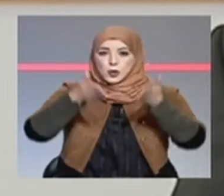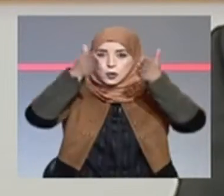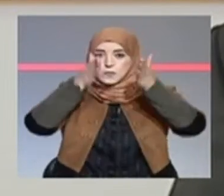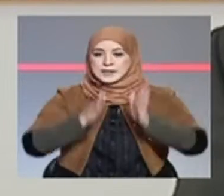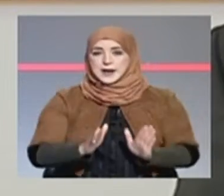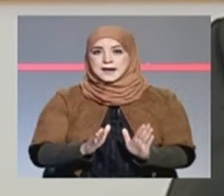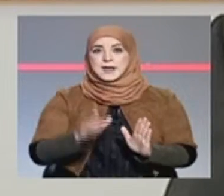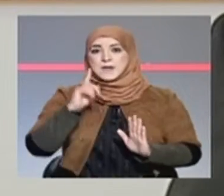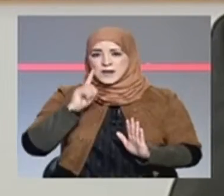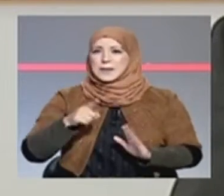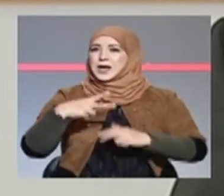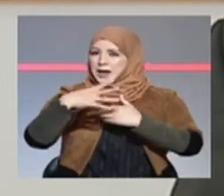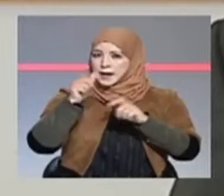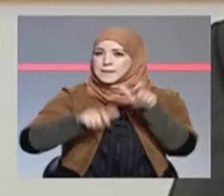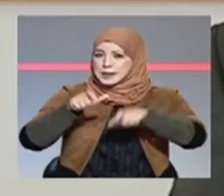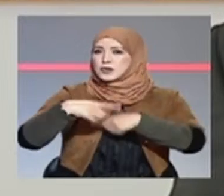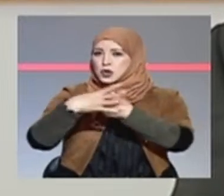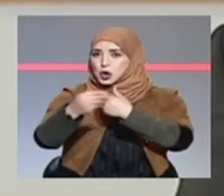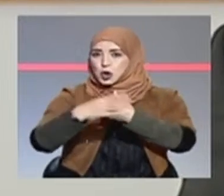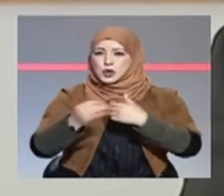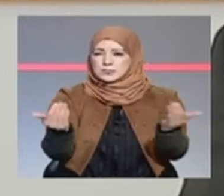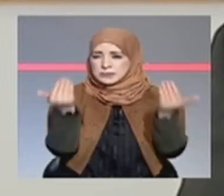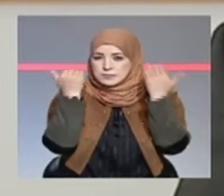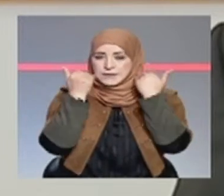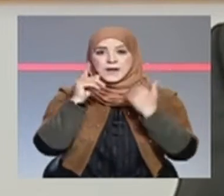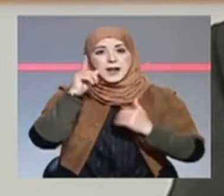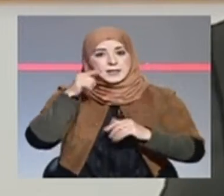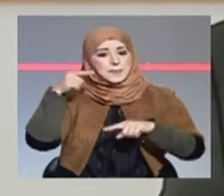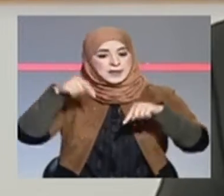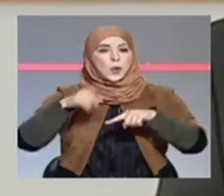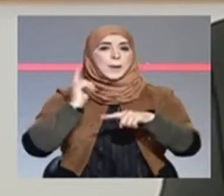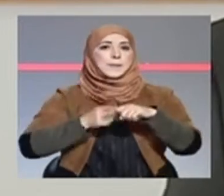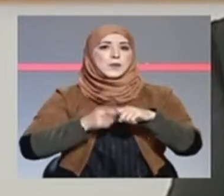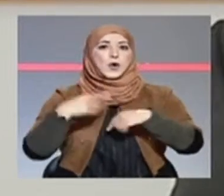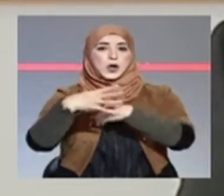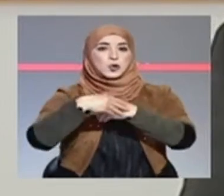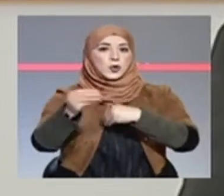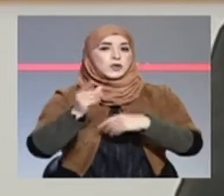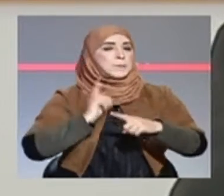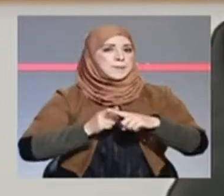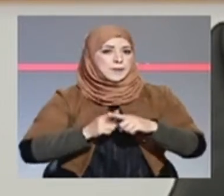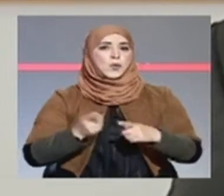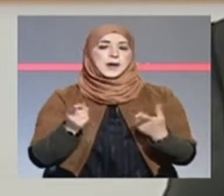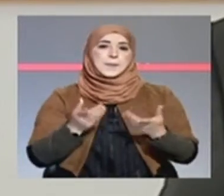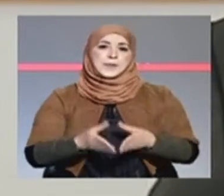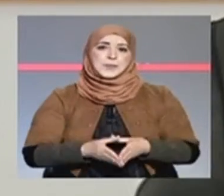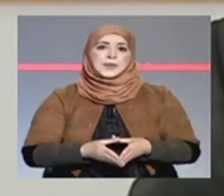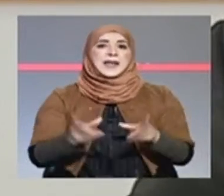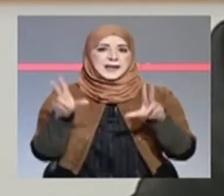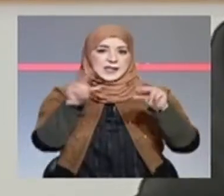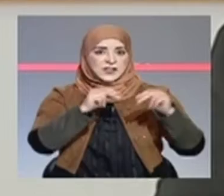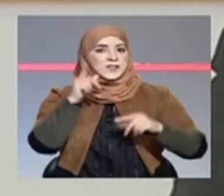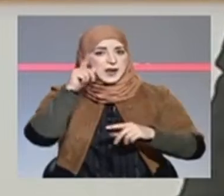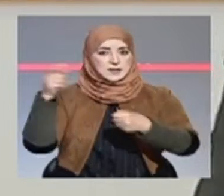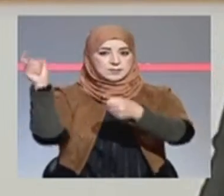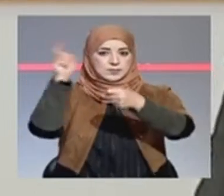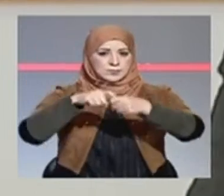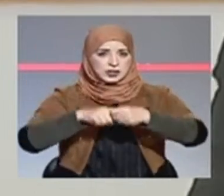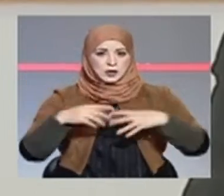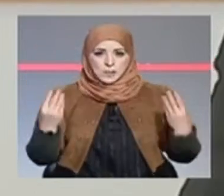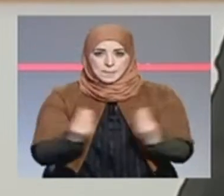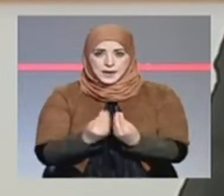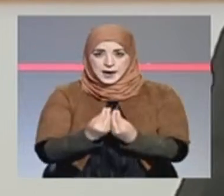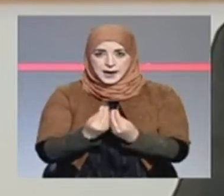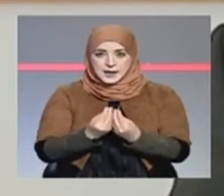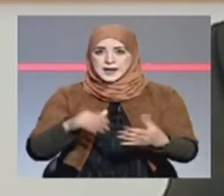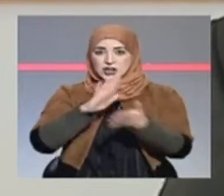ملتزمه المطلب انه نعاود هن شاركوا معنا الهياكل الاداره من